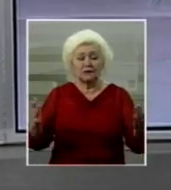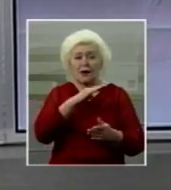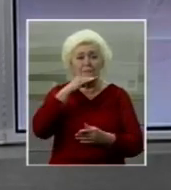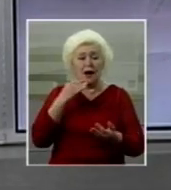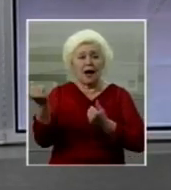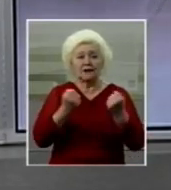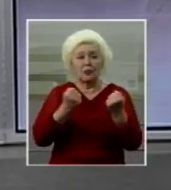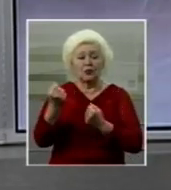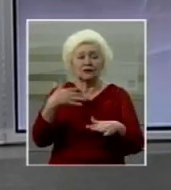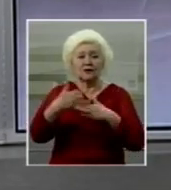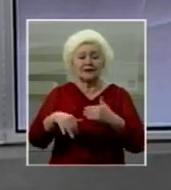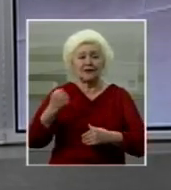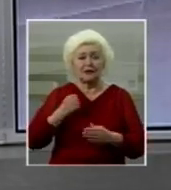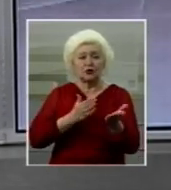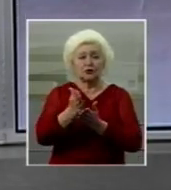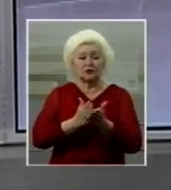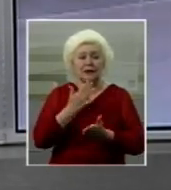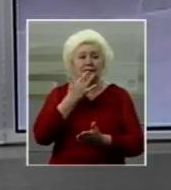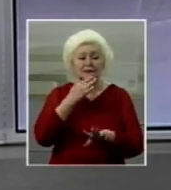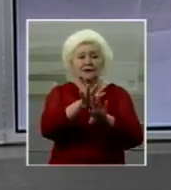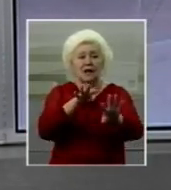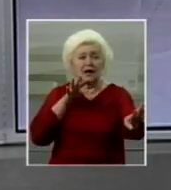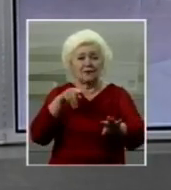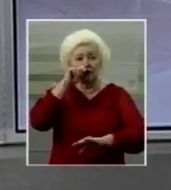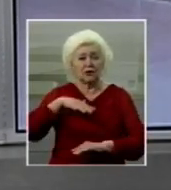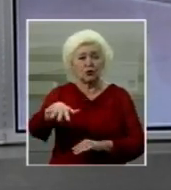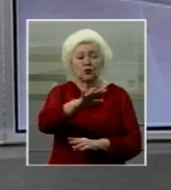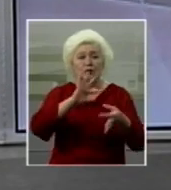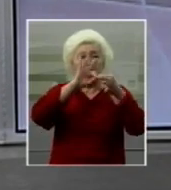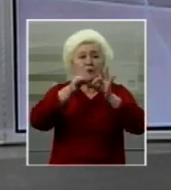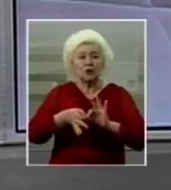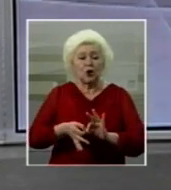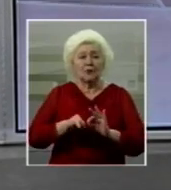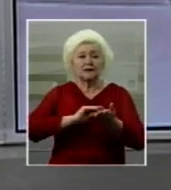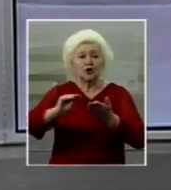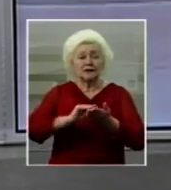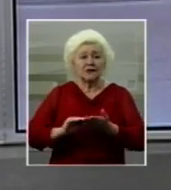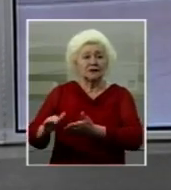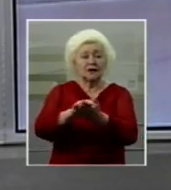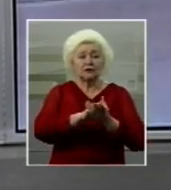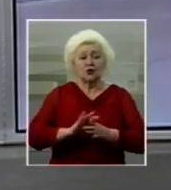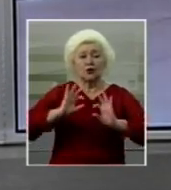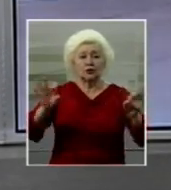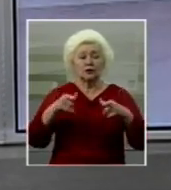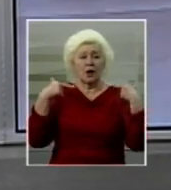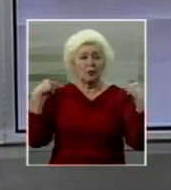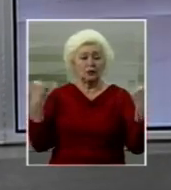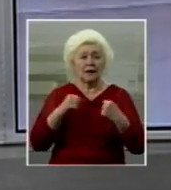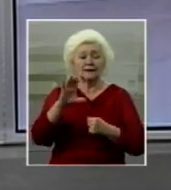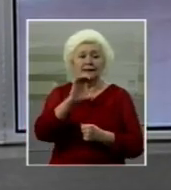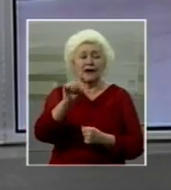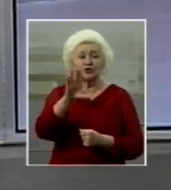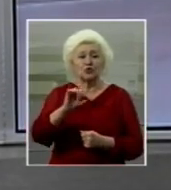серед військовослужбовців Національної гвардії України. Подробиці кореспондентам Суспільного розповів підполковник Сергій